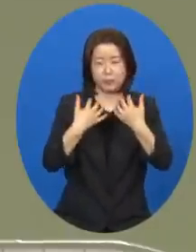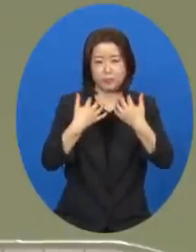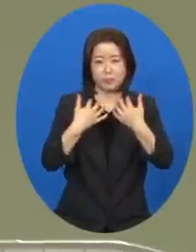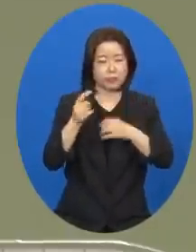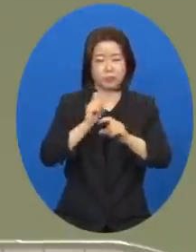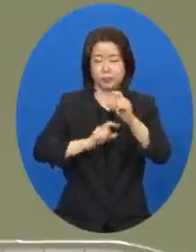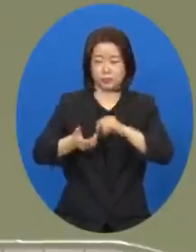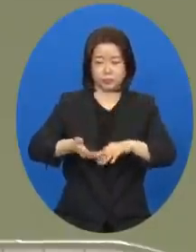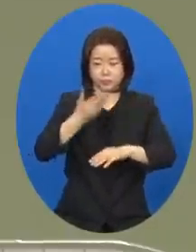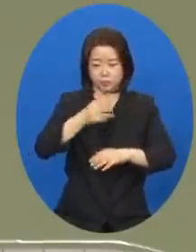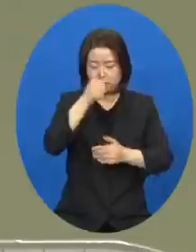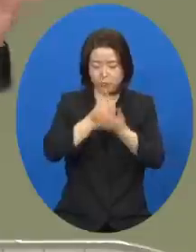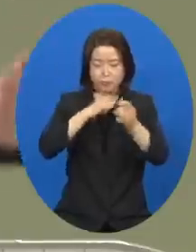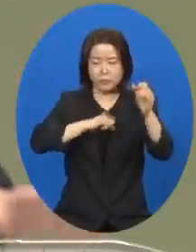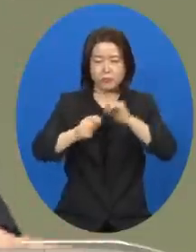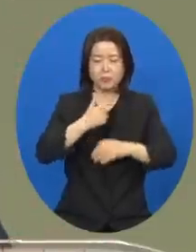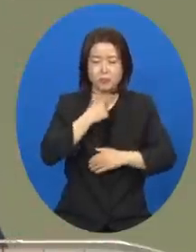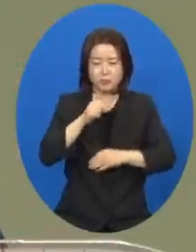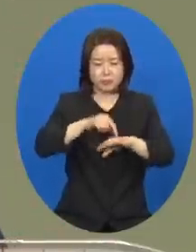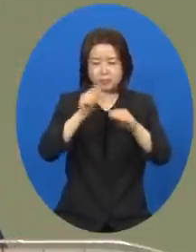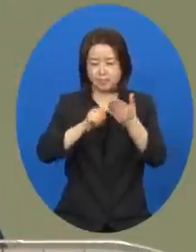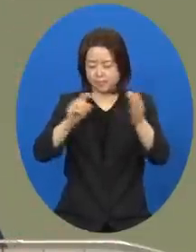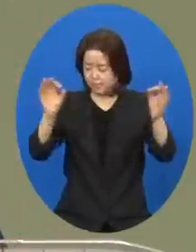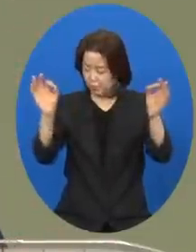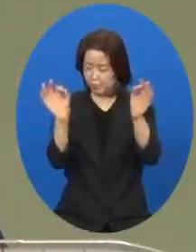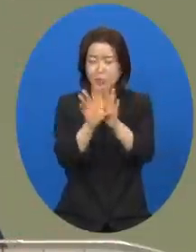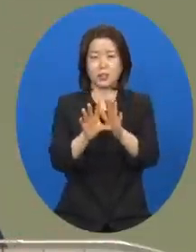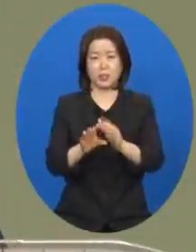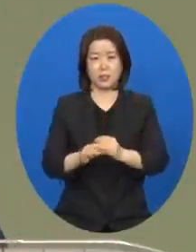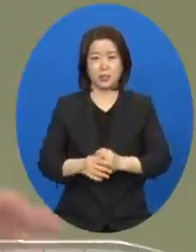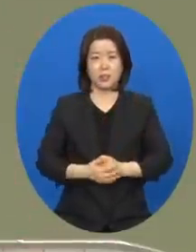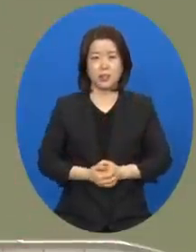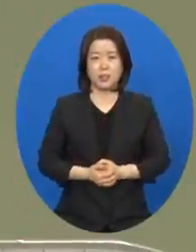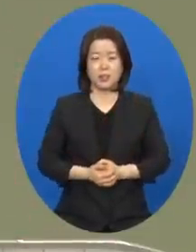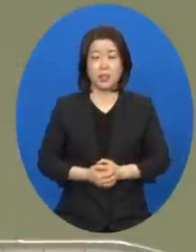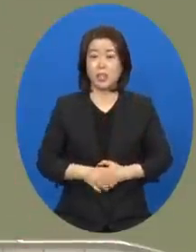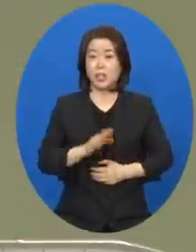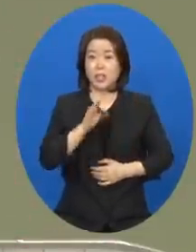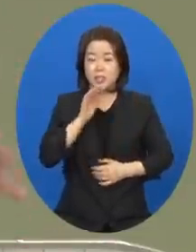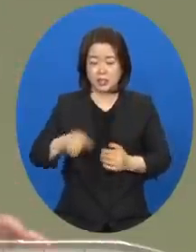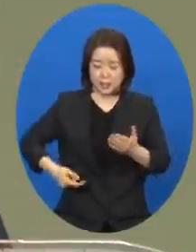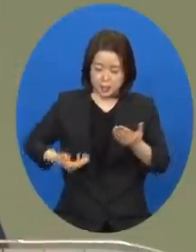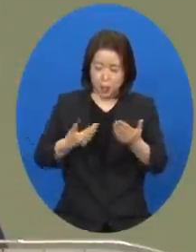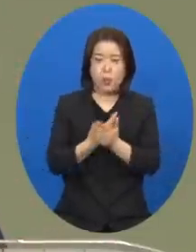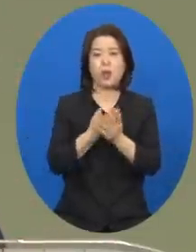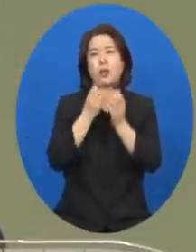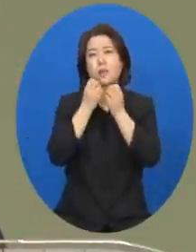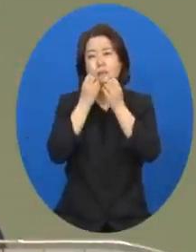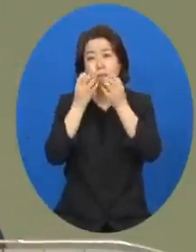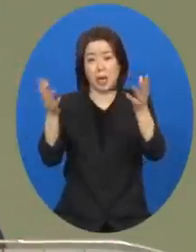죄 짓고 싶은 마음이 없어지는 거예요. 진짜 회개가 터지는 거죠.